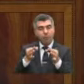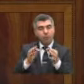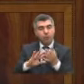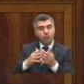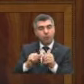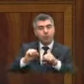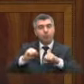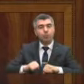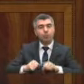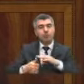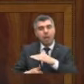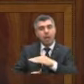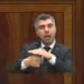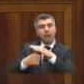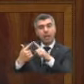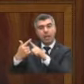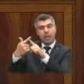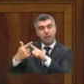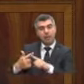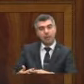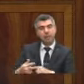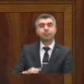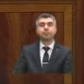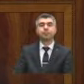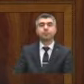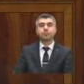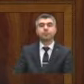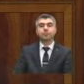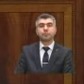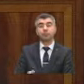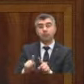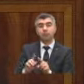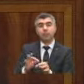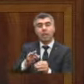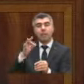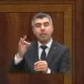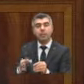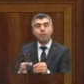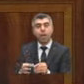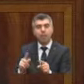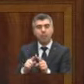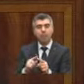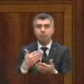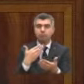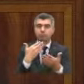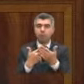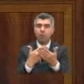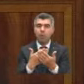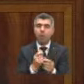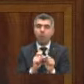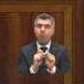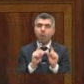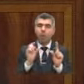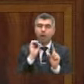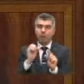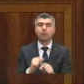المجلس الأعلى للحسابات، حيث تم تحقيق نتائج ملموسة في هذا المجال سواء فيما